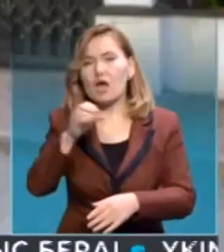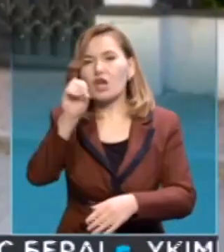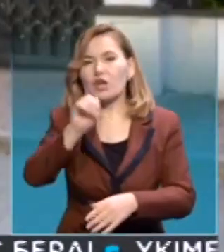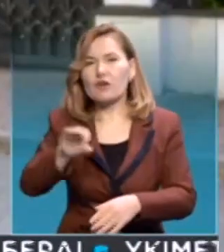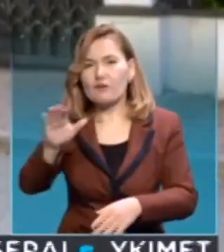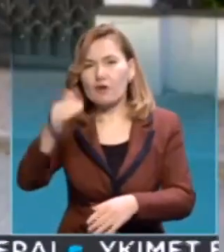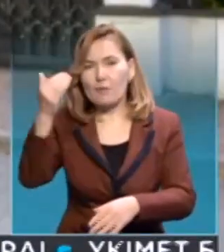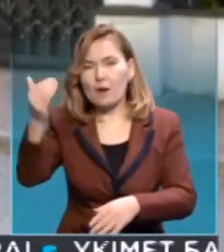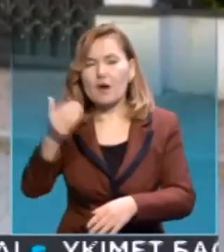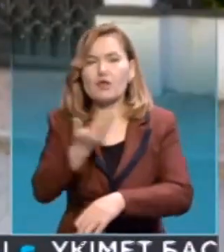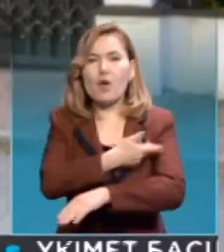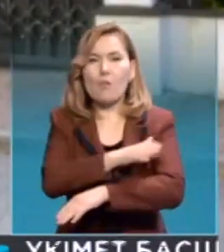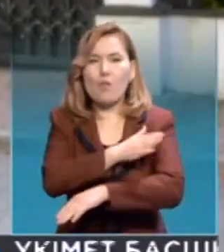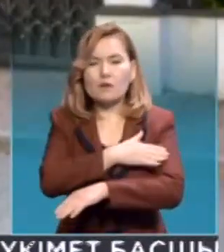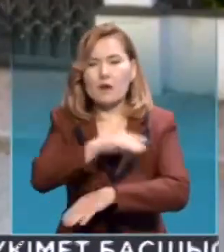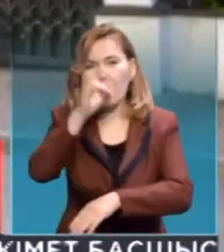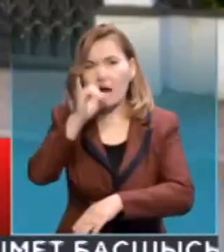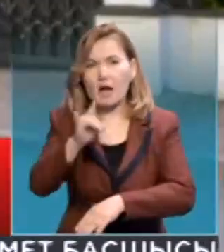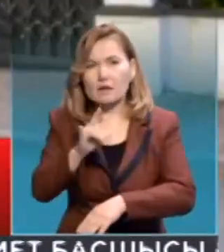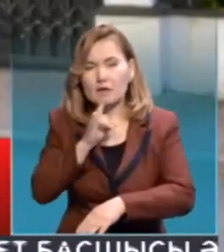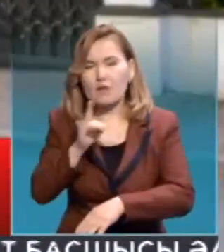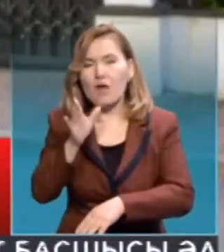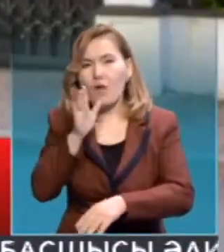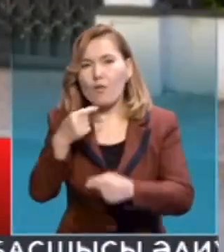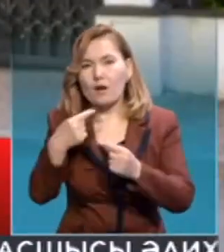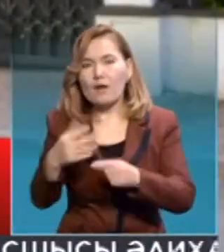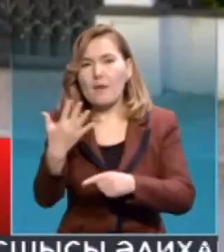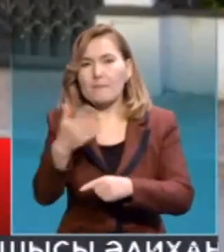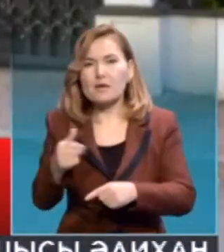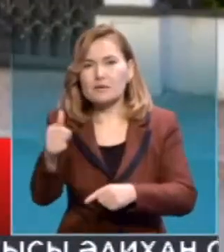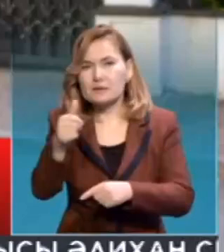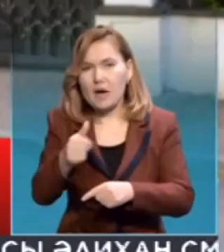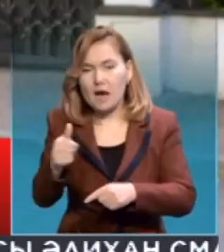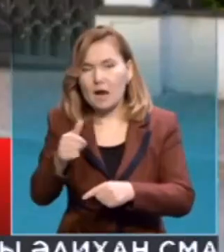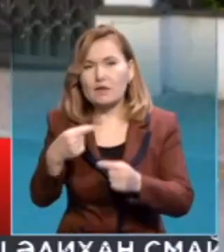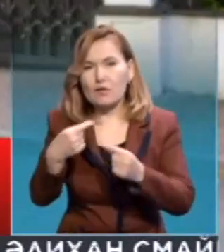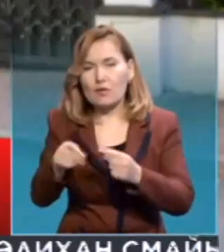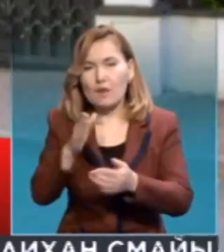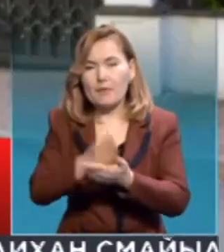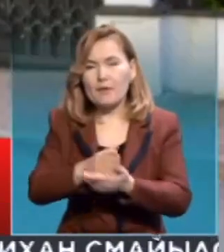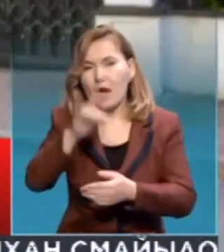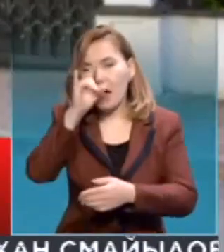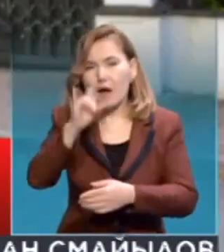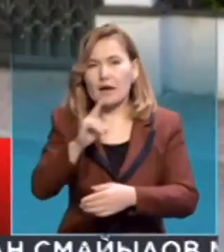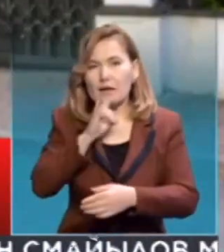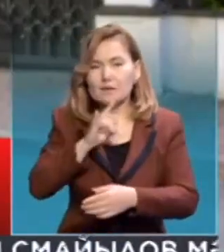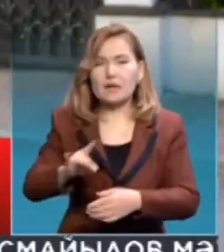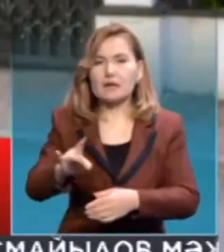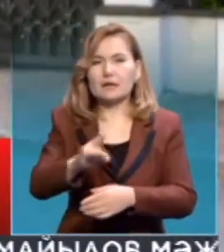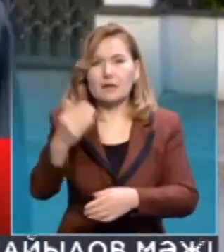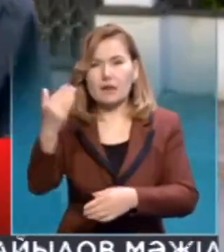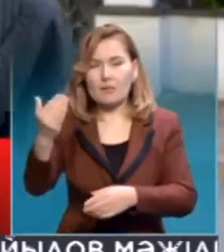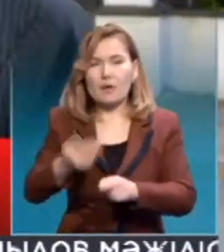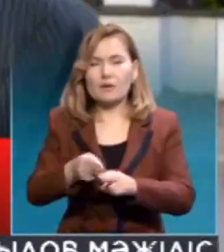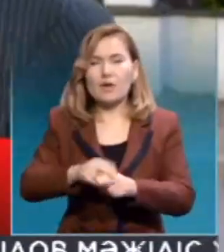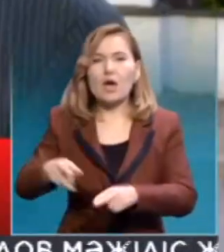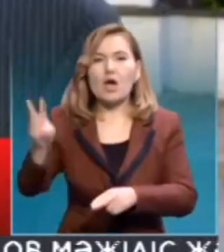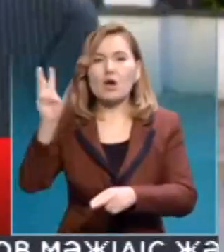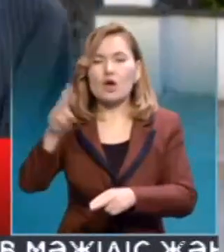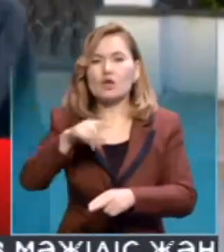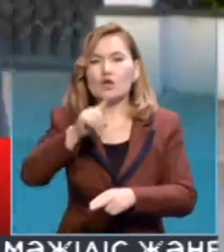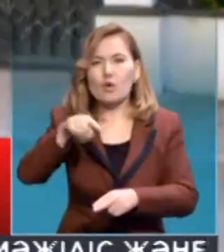Еуропадағы Польша мен Қазақстанның уақыт айырмашылығы 5 сағатты құрайды. Сондықтан Варшавадағы Қазақстан елшілігінің ғимаратында орналасқан